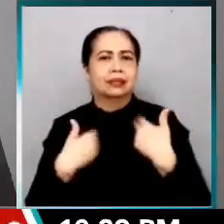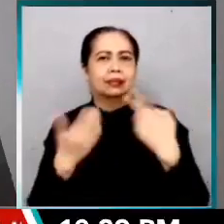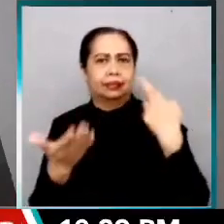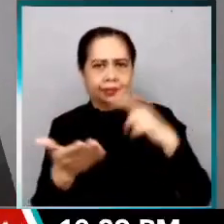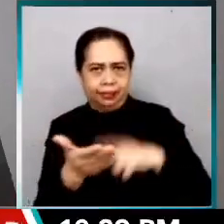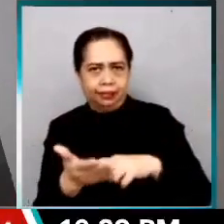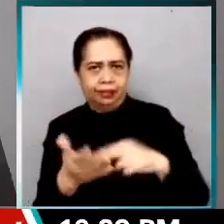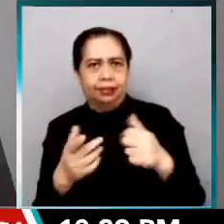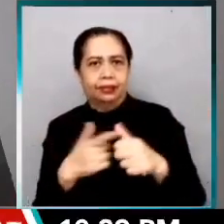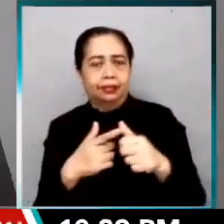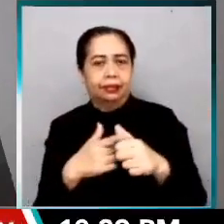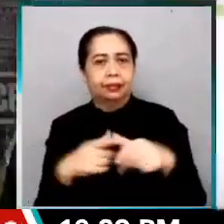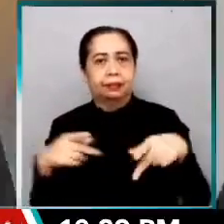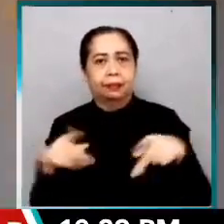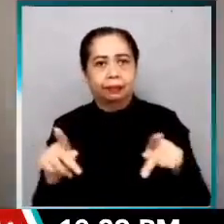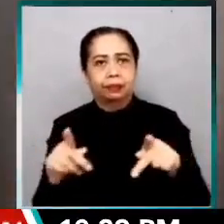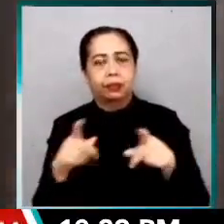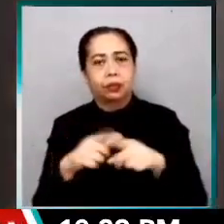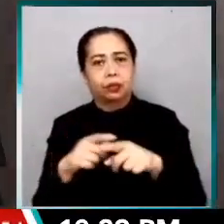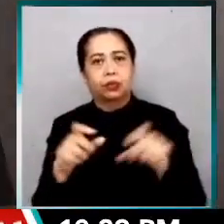permit upang makapagbenta.